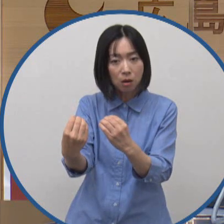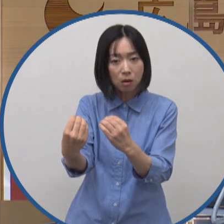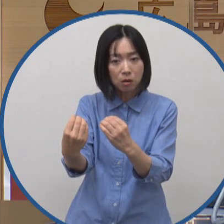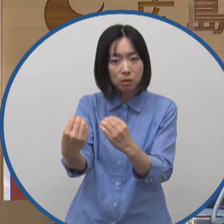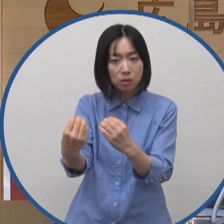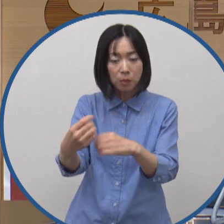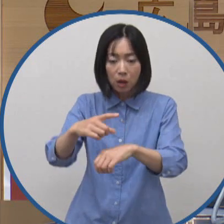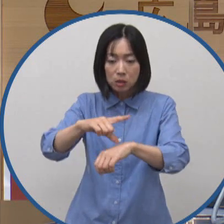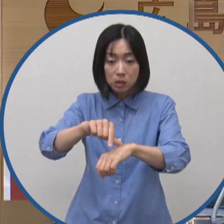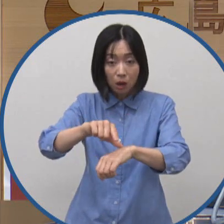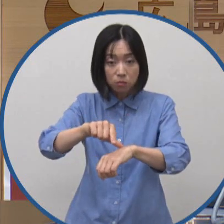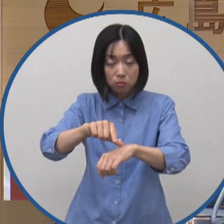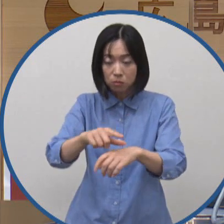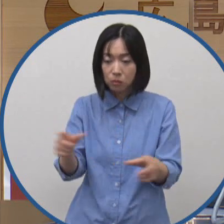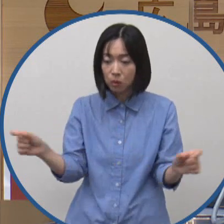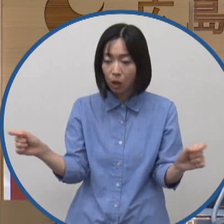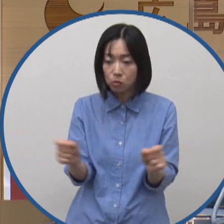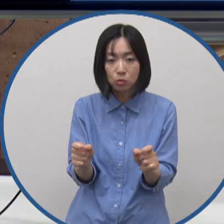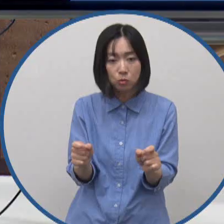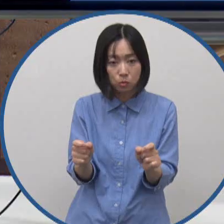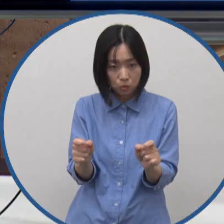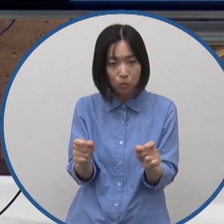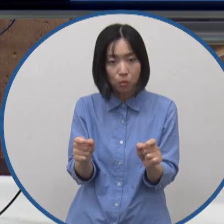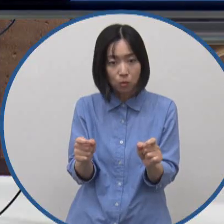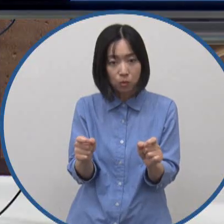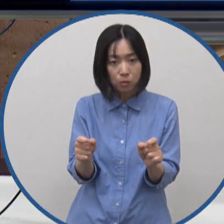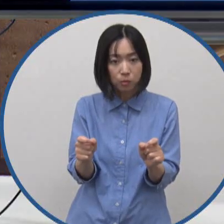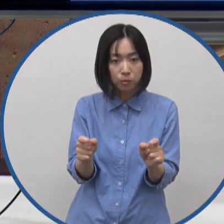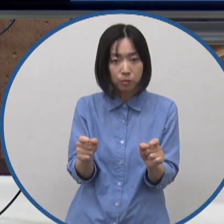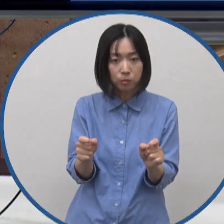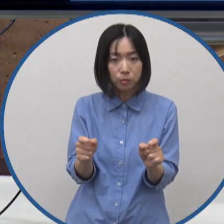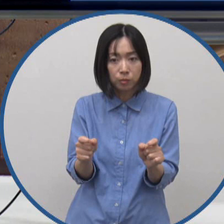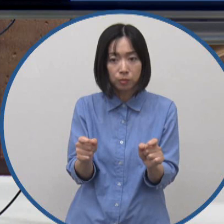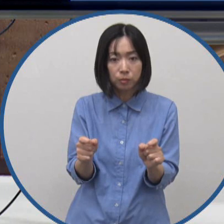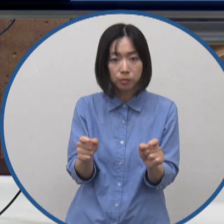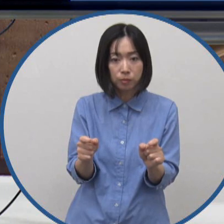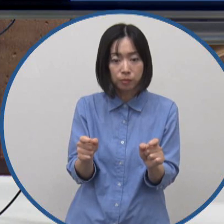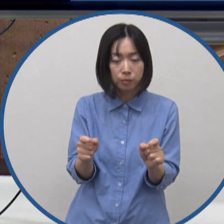時間短縮を行うとですね、一定やはりこう